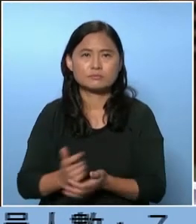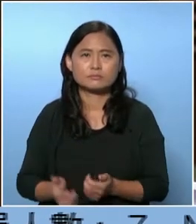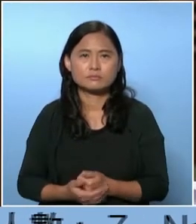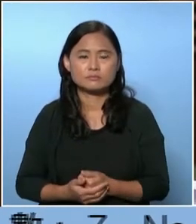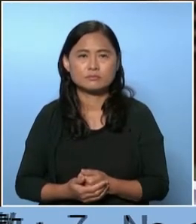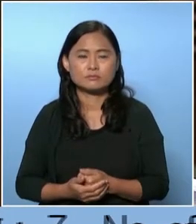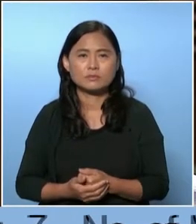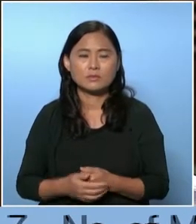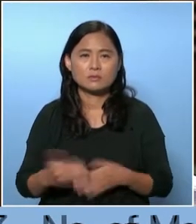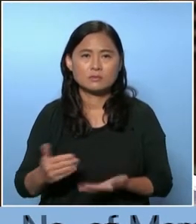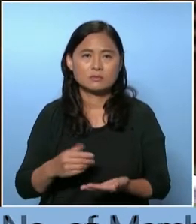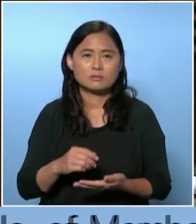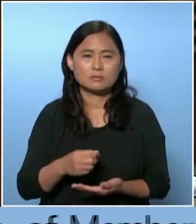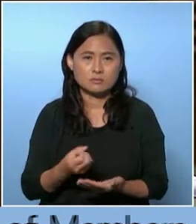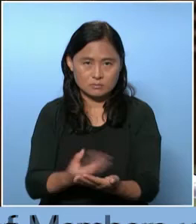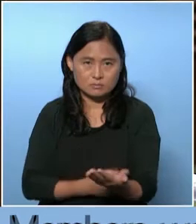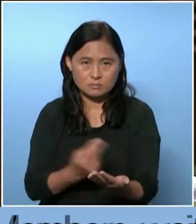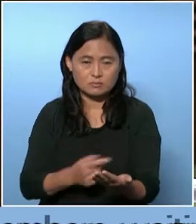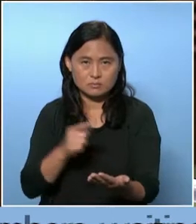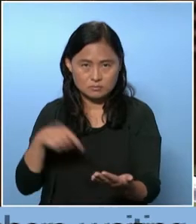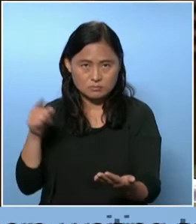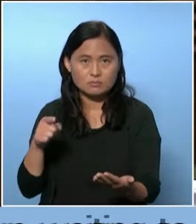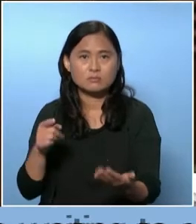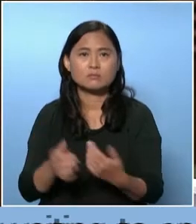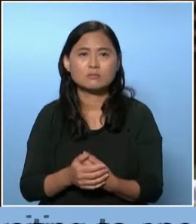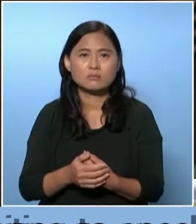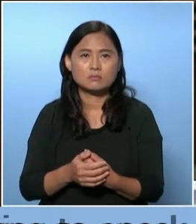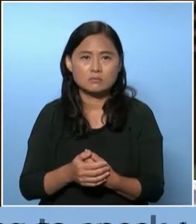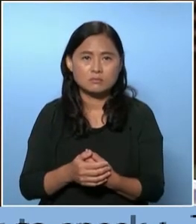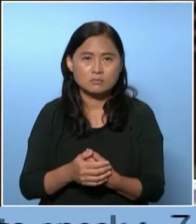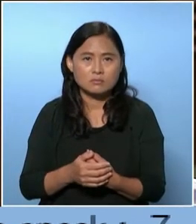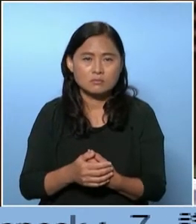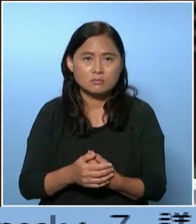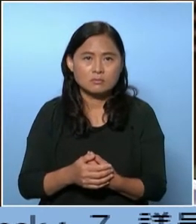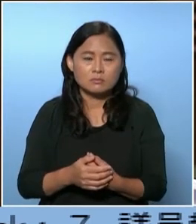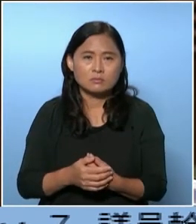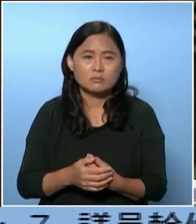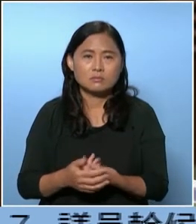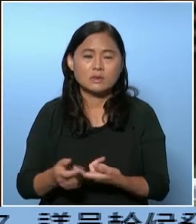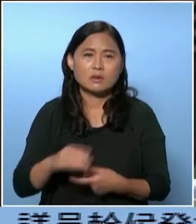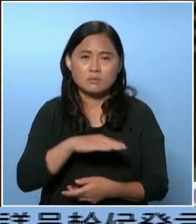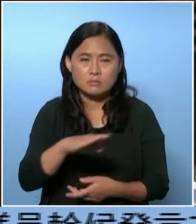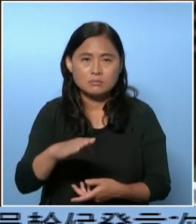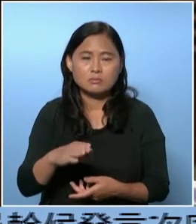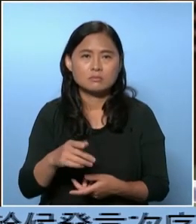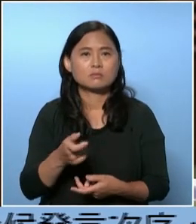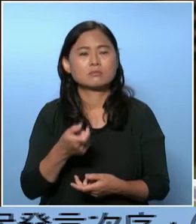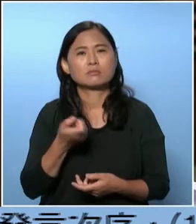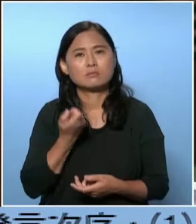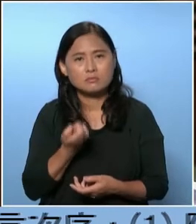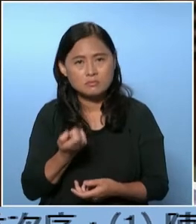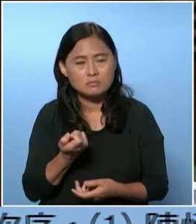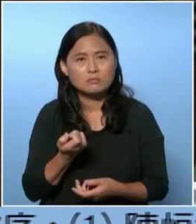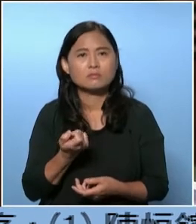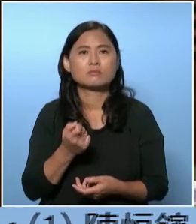日通過條例草案，充其量都只會增加泊車人士的便利，是無助